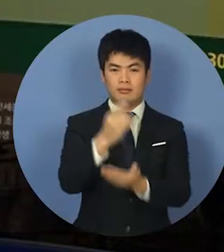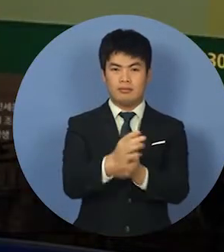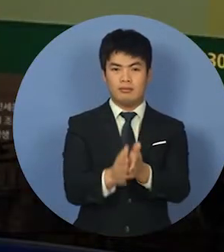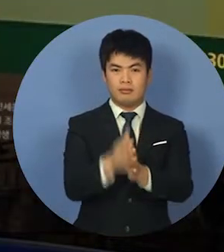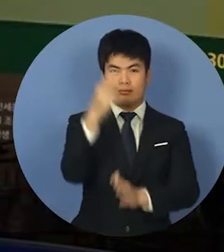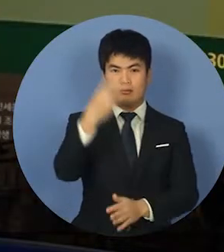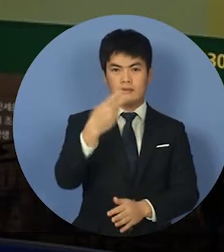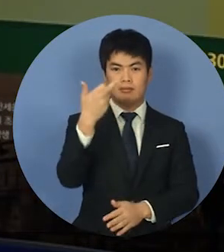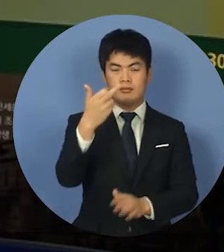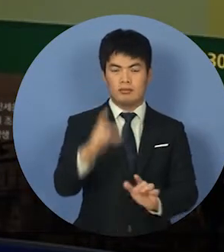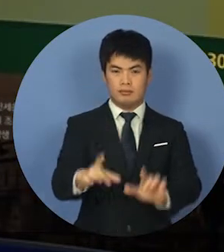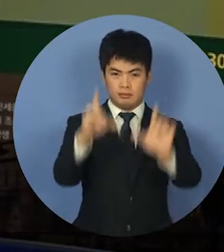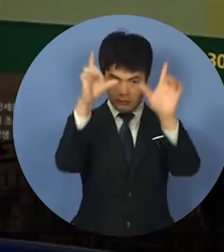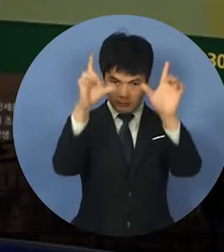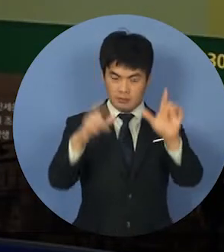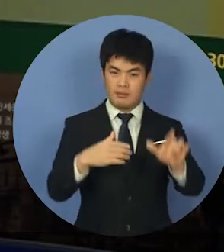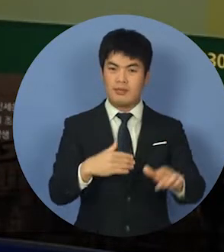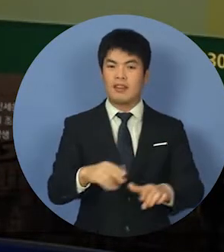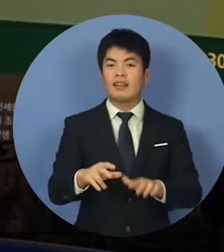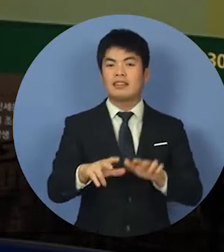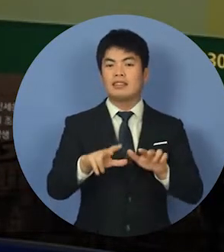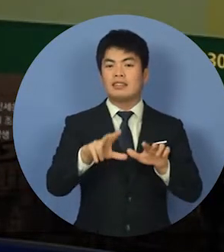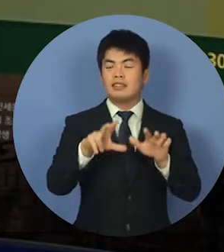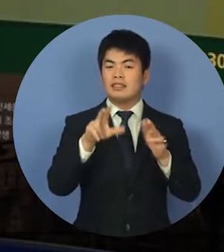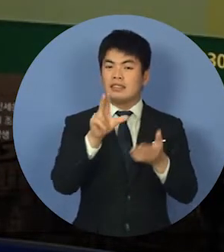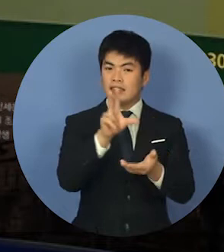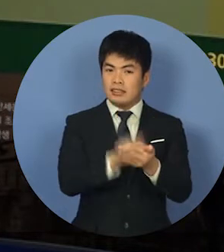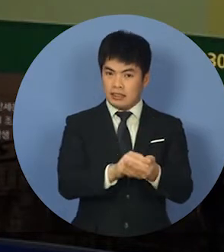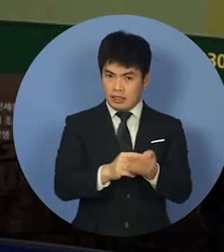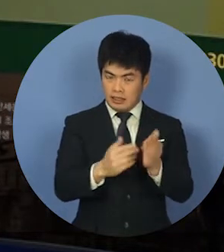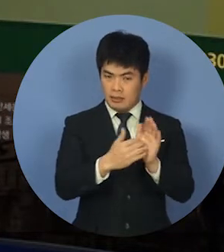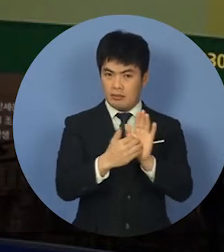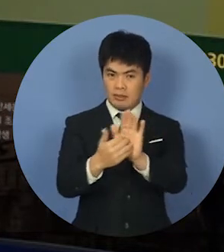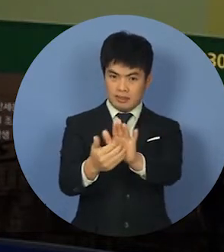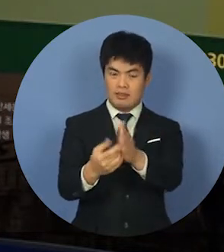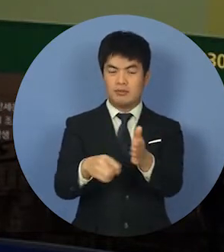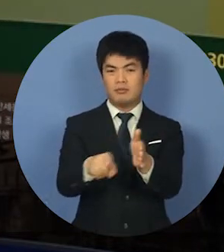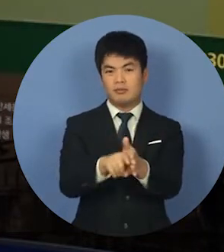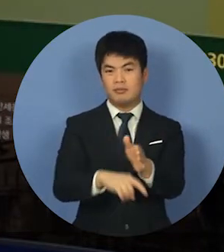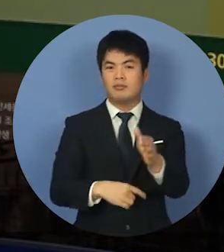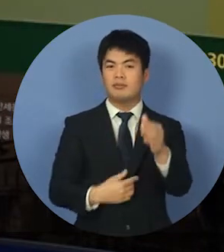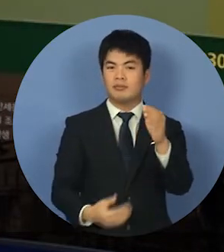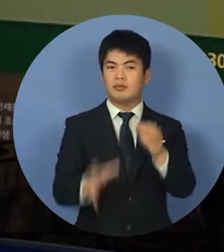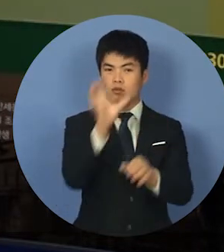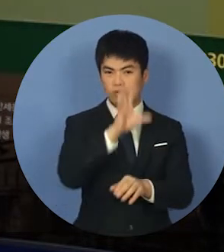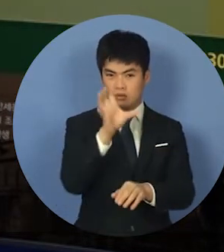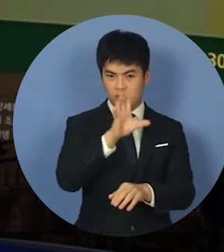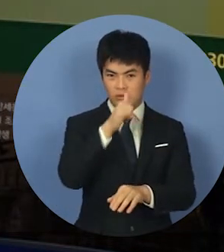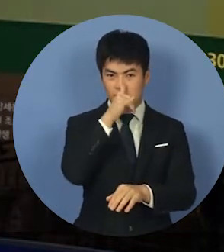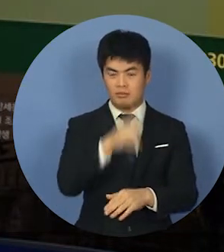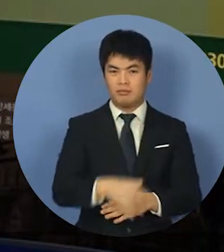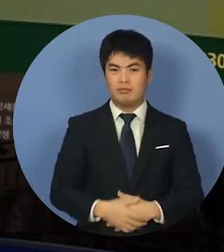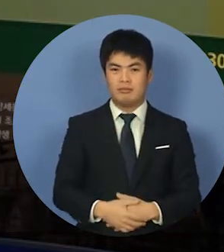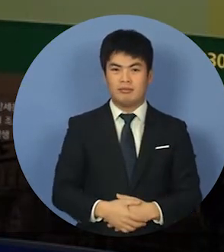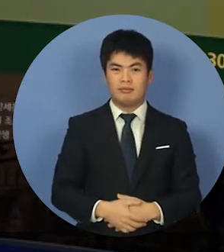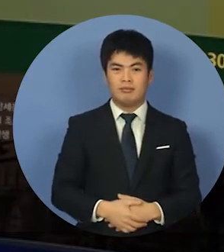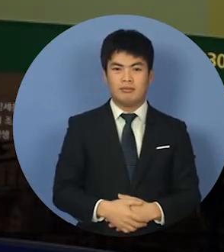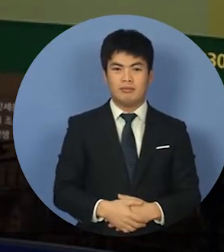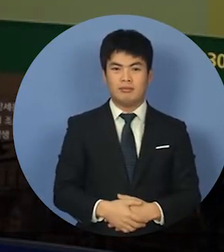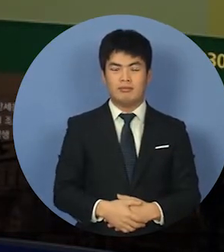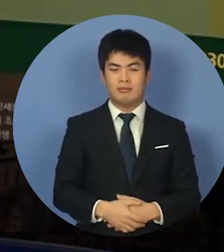천안시가 2017 재난대응 안전한국훈련의 일환으로 지진 발생에 따른 유류 유출 사고 대응 훈련을